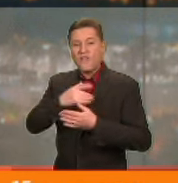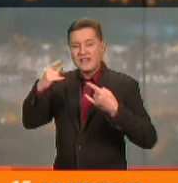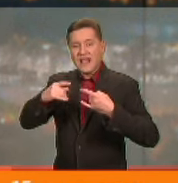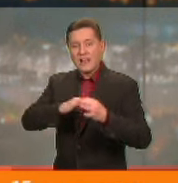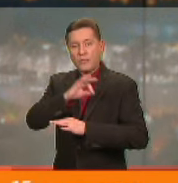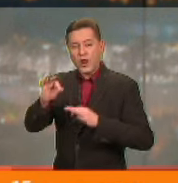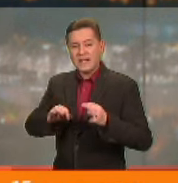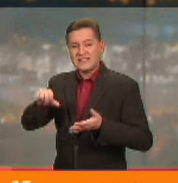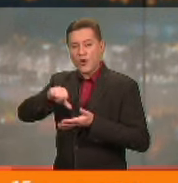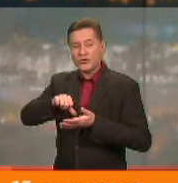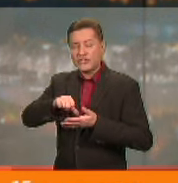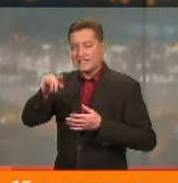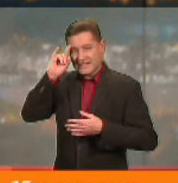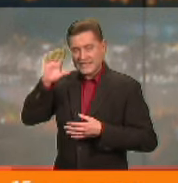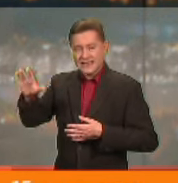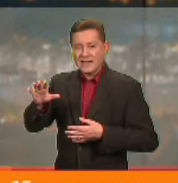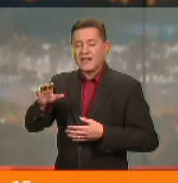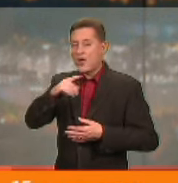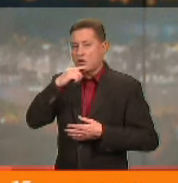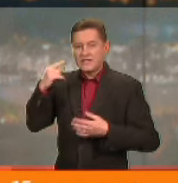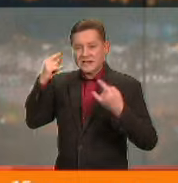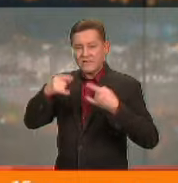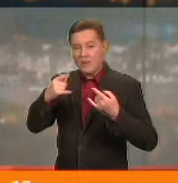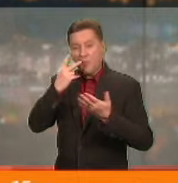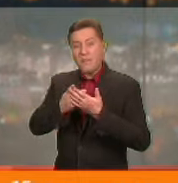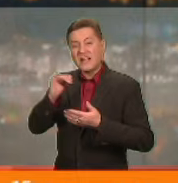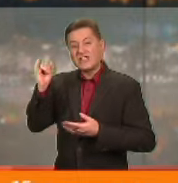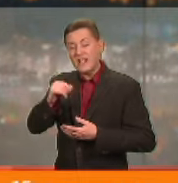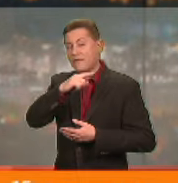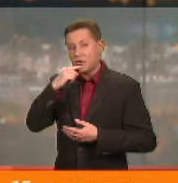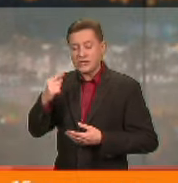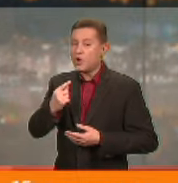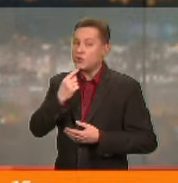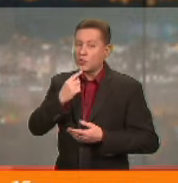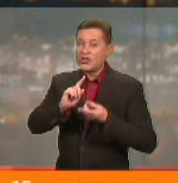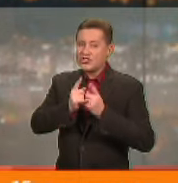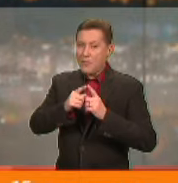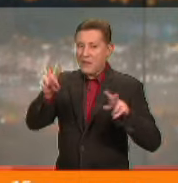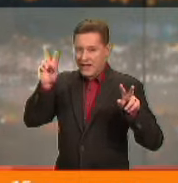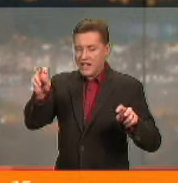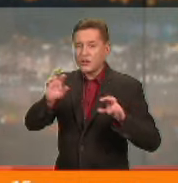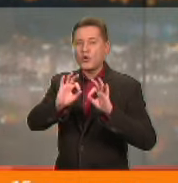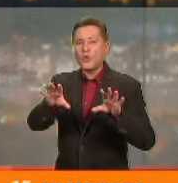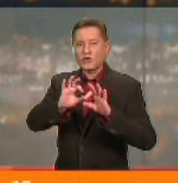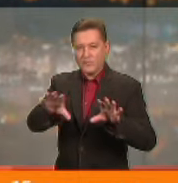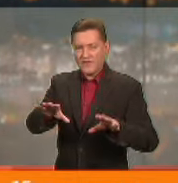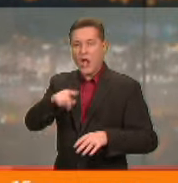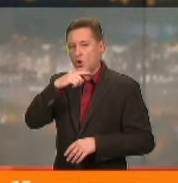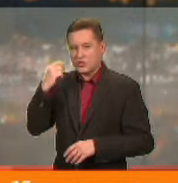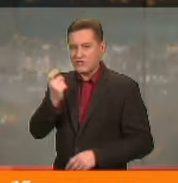участі зірки російського ТБ Виноградова побачили і в Росії. Тому труднощі перекладу виходять